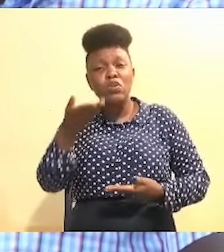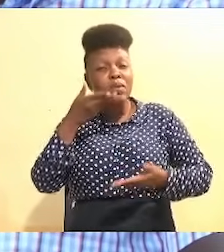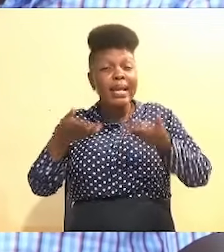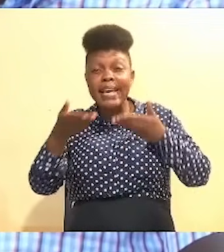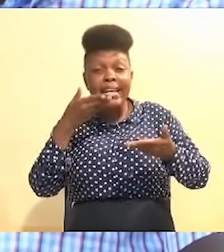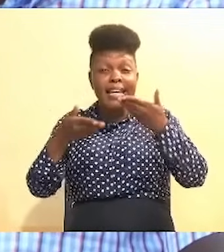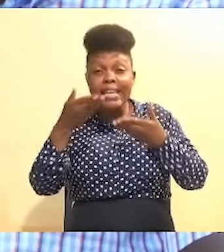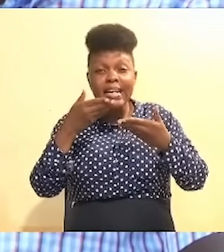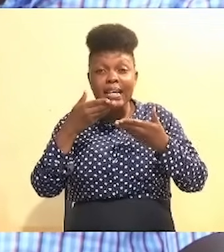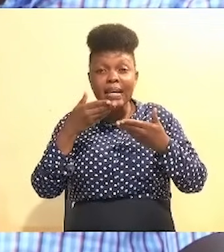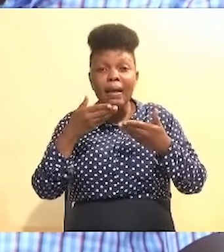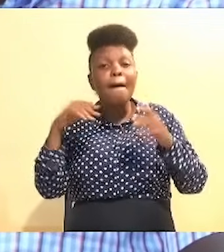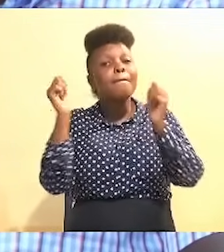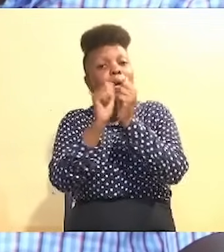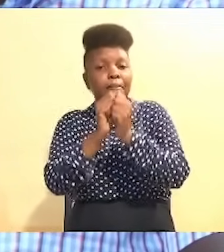mada.